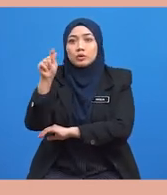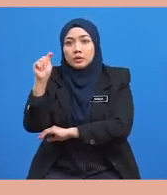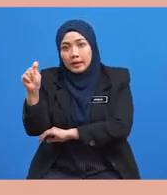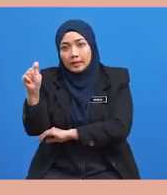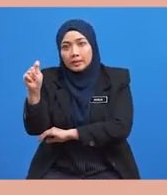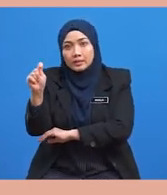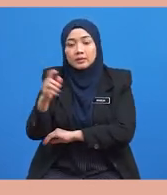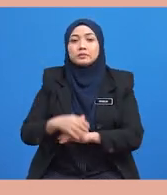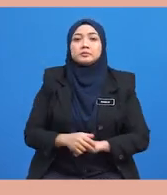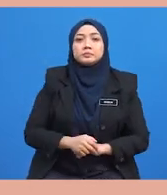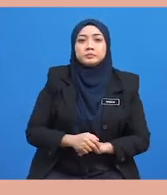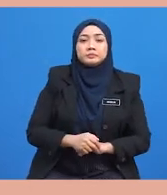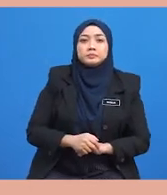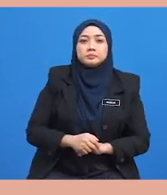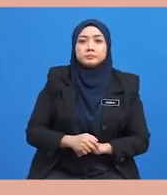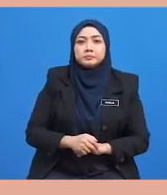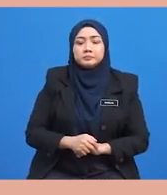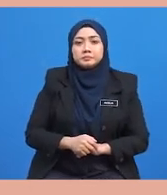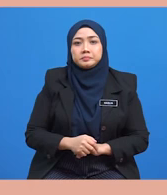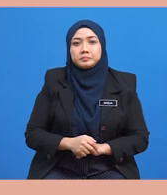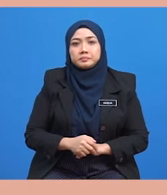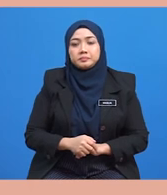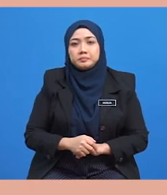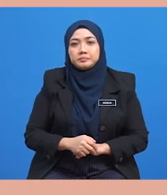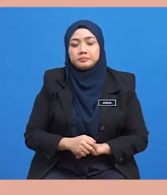kuartil, variance dan sisihan piawai.